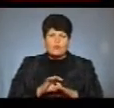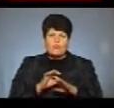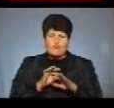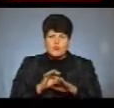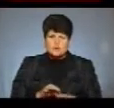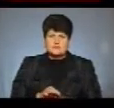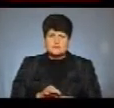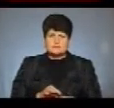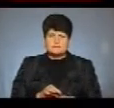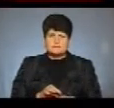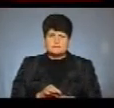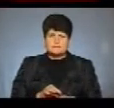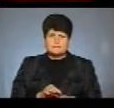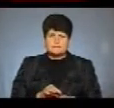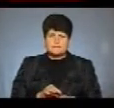з